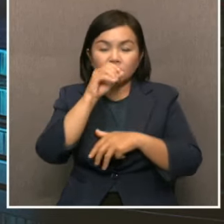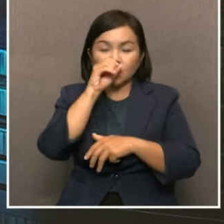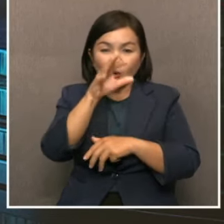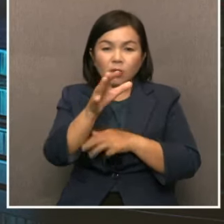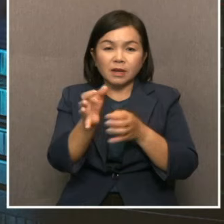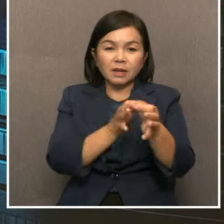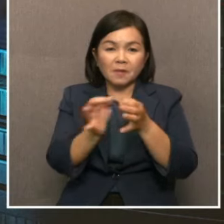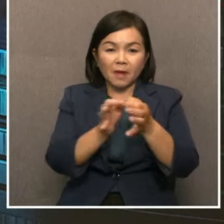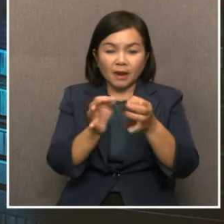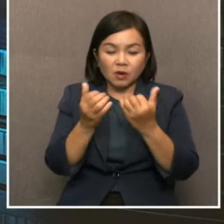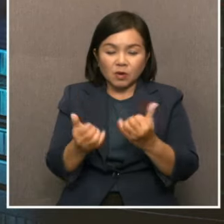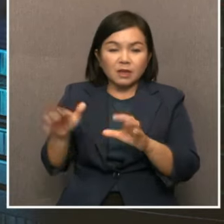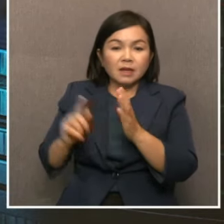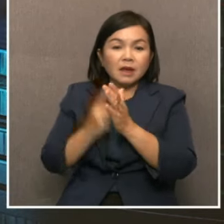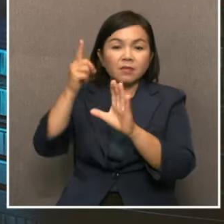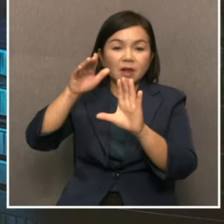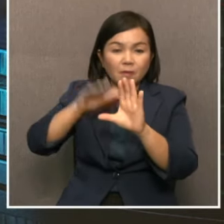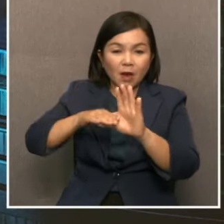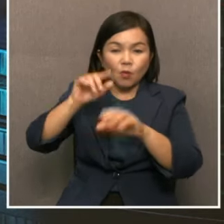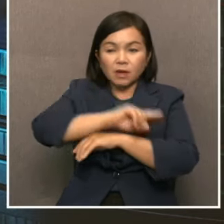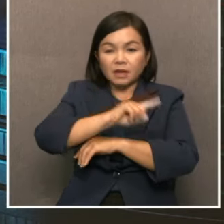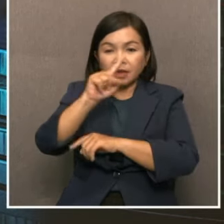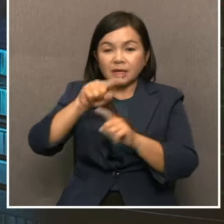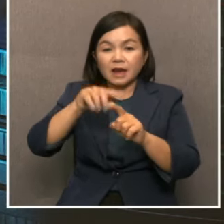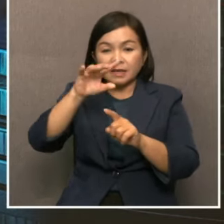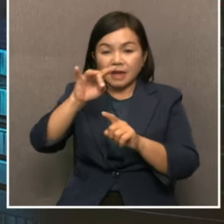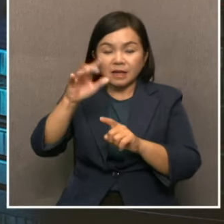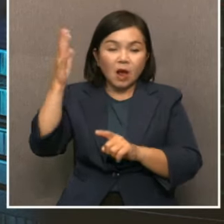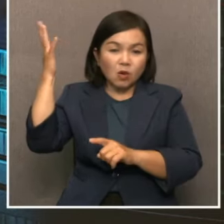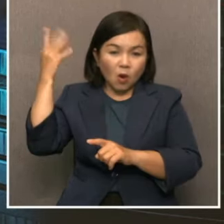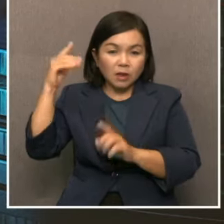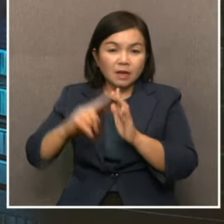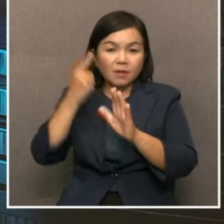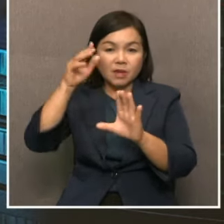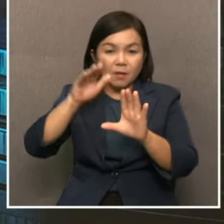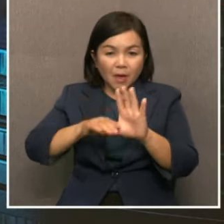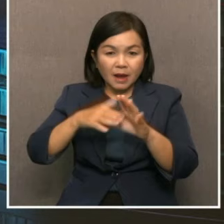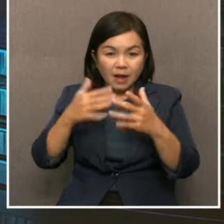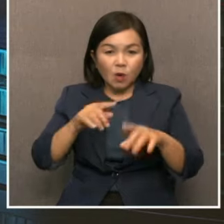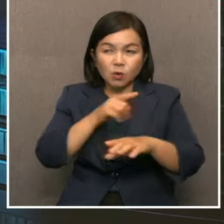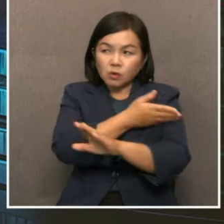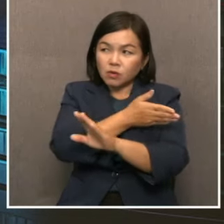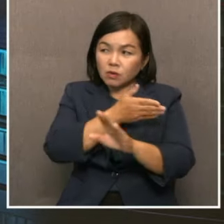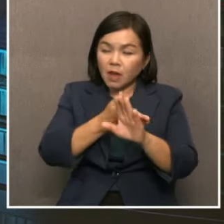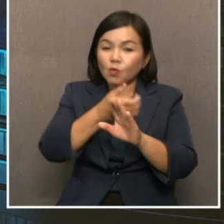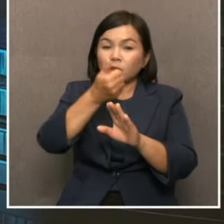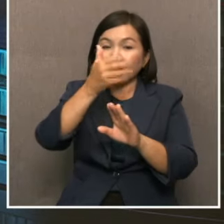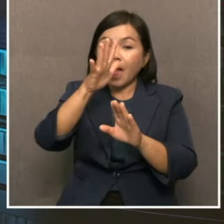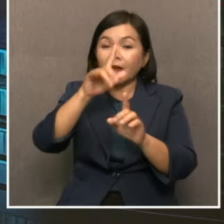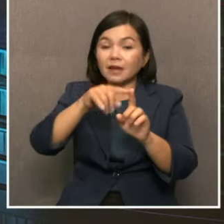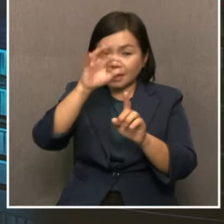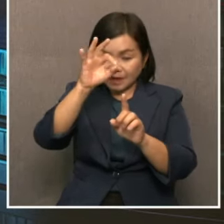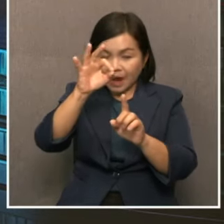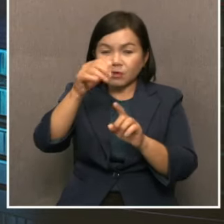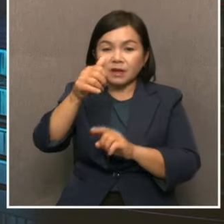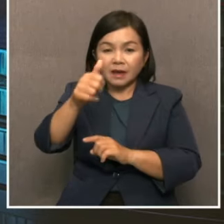คะเริ่มต้นลงทะเบียน1สิงหาคมที่ผ่านมาค่ะแล้วก็ยังมีระยะเวลาลงทะเบียนไปจนถึง15กันยายนนะค